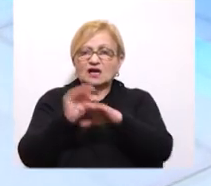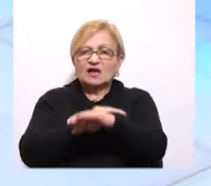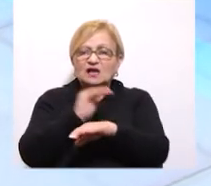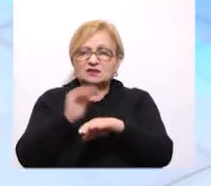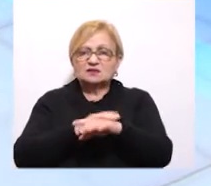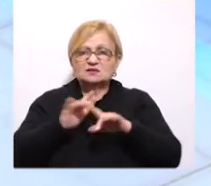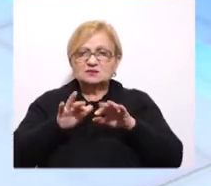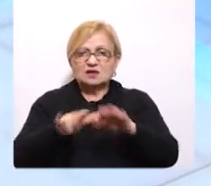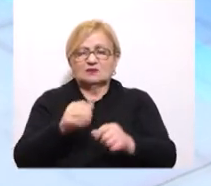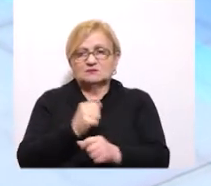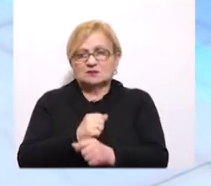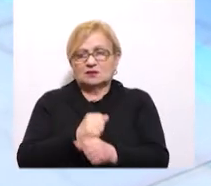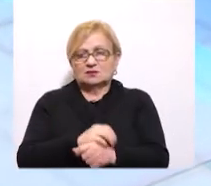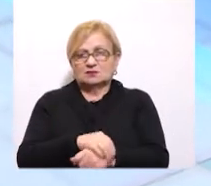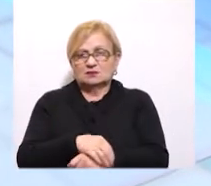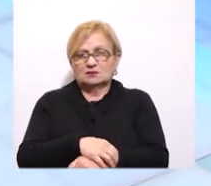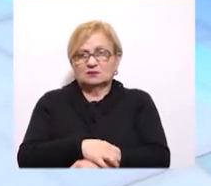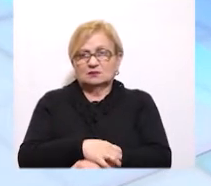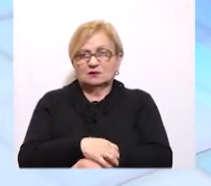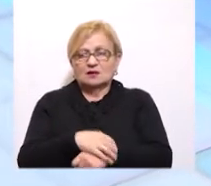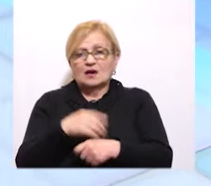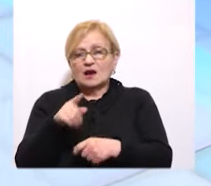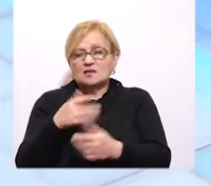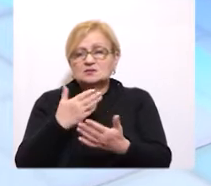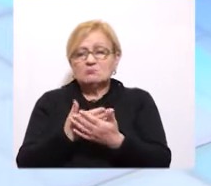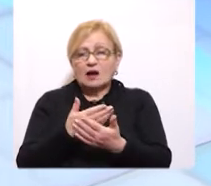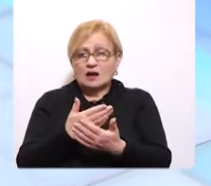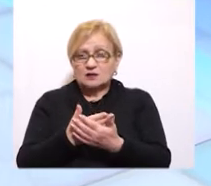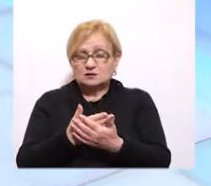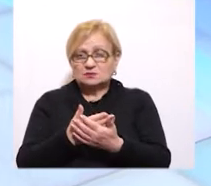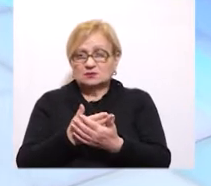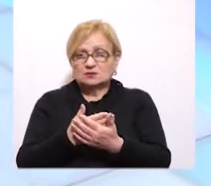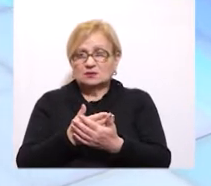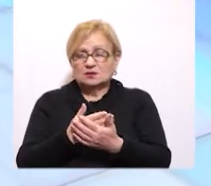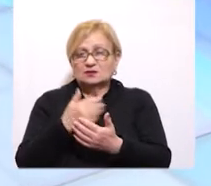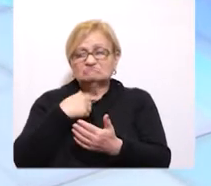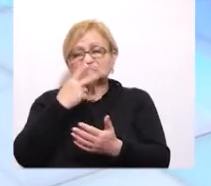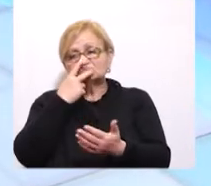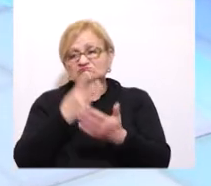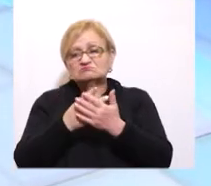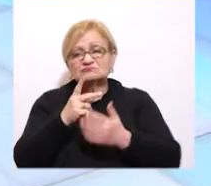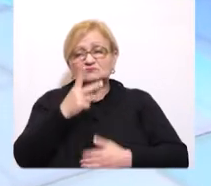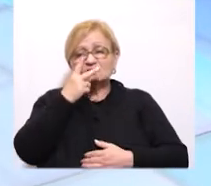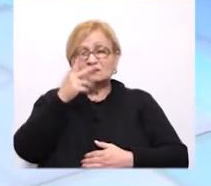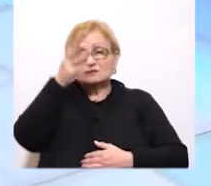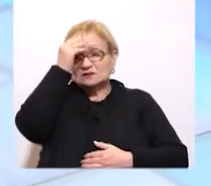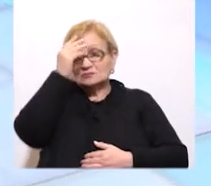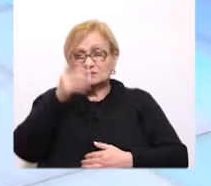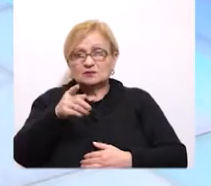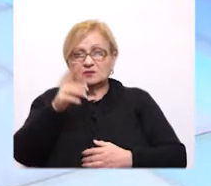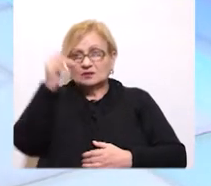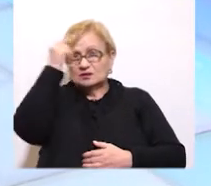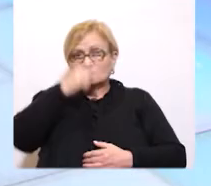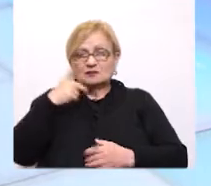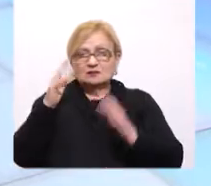საქმის გაკეთება. ეს მაგალითი იმის ნიმუშად გამოგვადგება, რომ